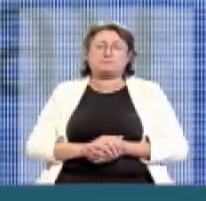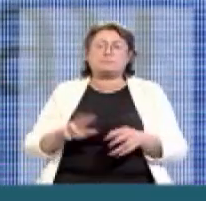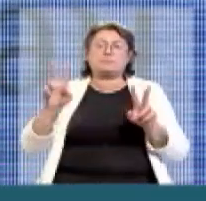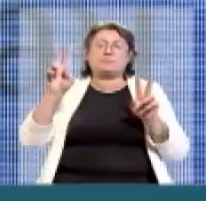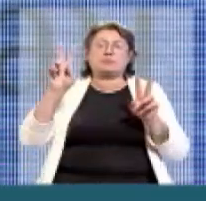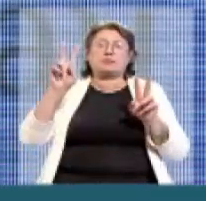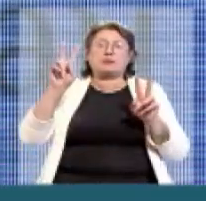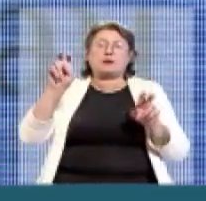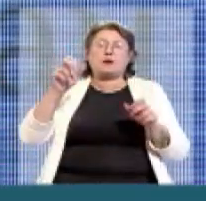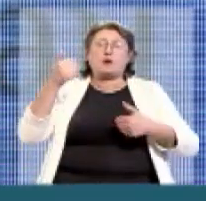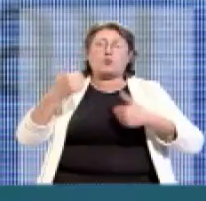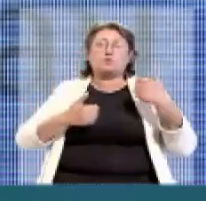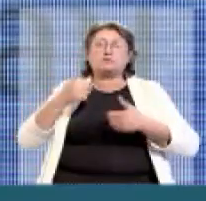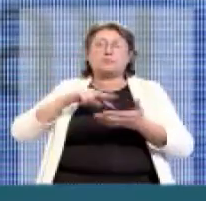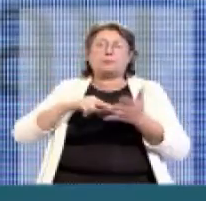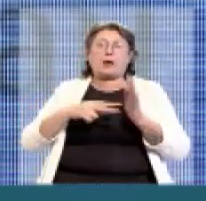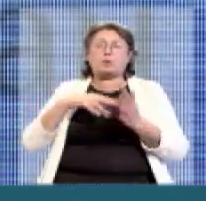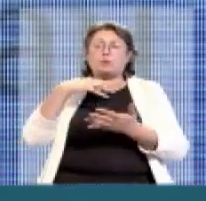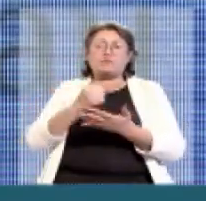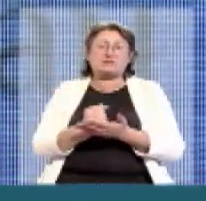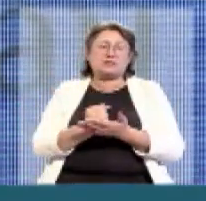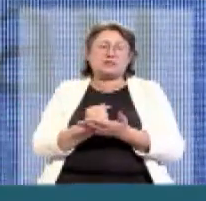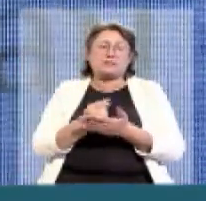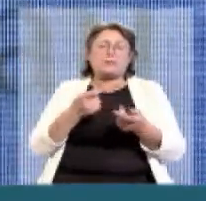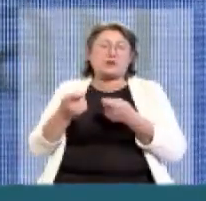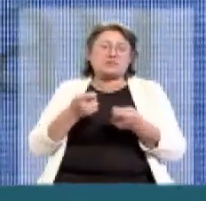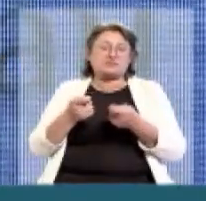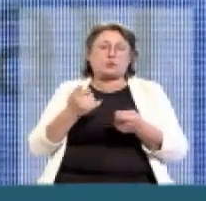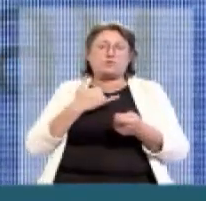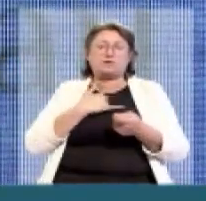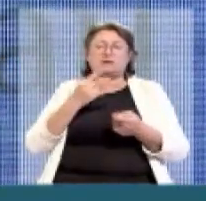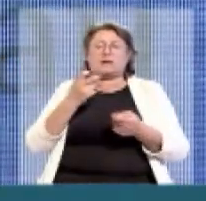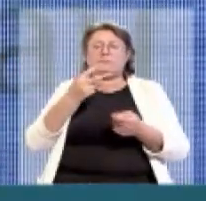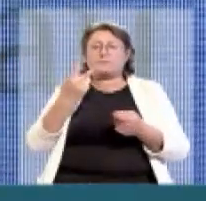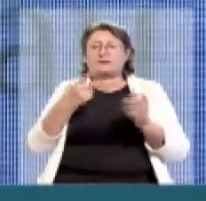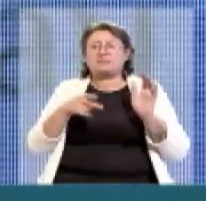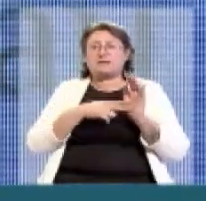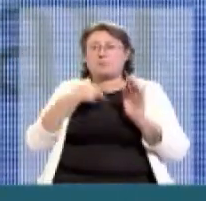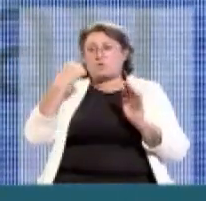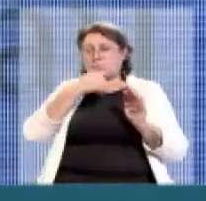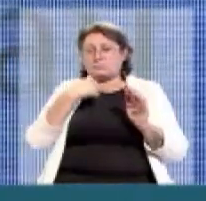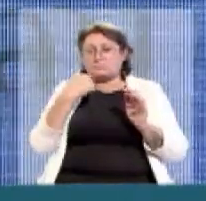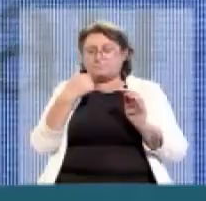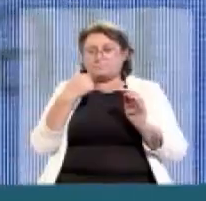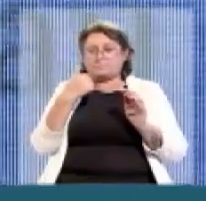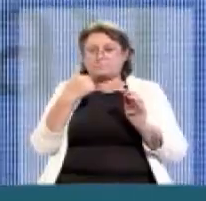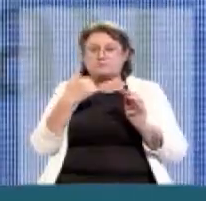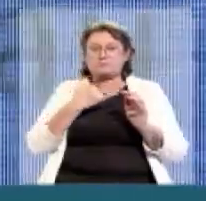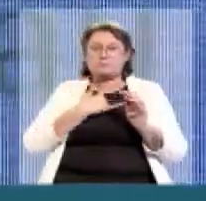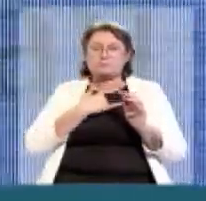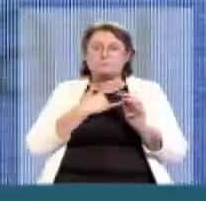под эгидой комплексного плана, который утвердило правительство. У нас на 23-27 года у